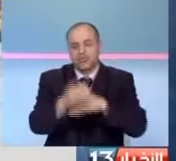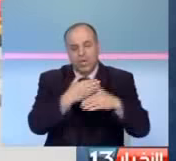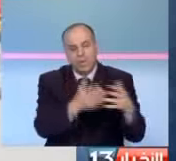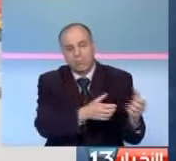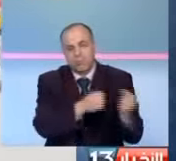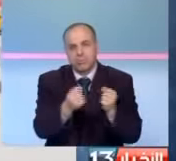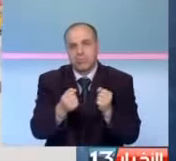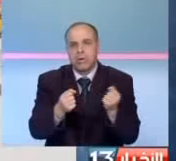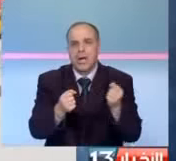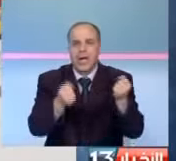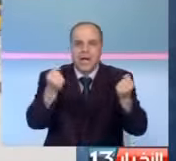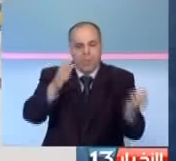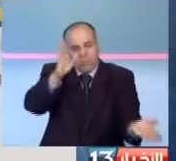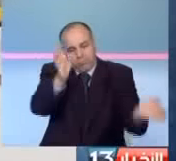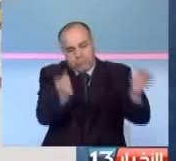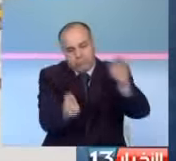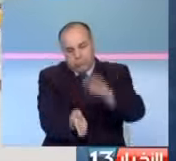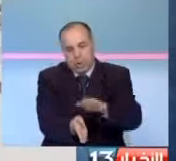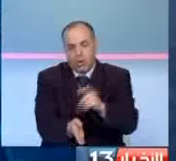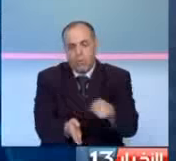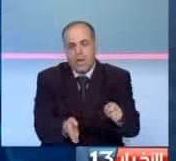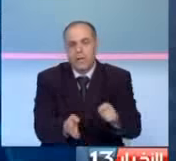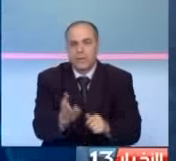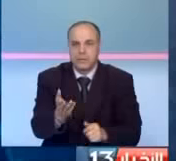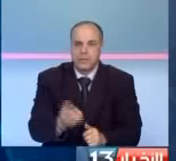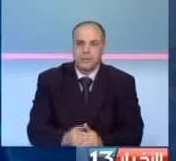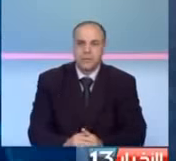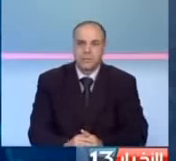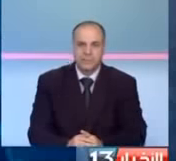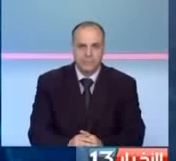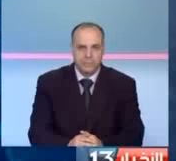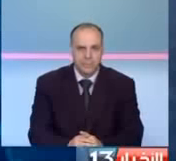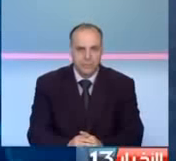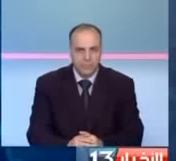وإرجاع الشاحنة إلى وضعها الأصلي.